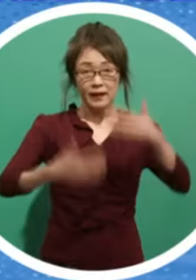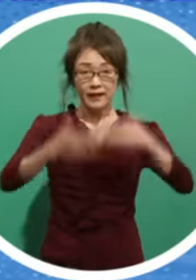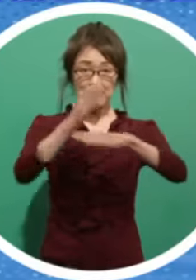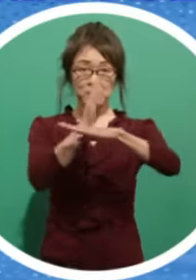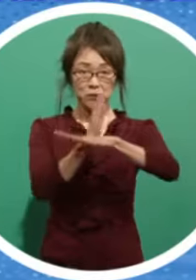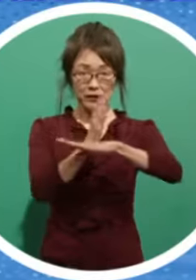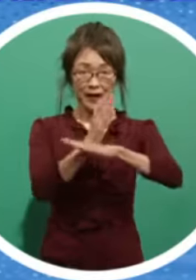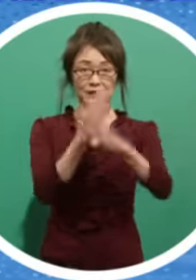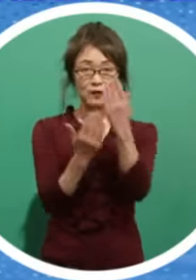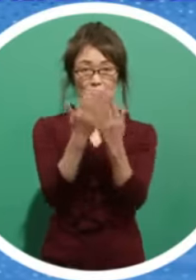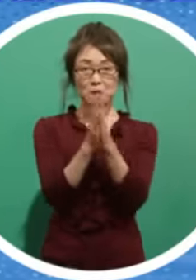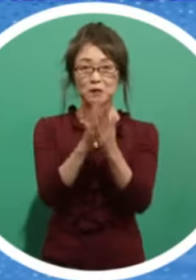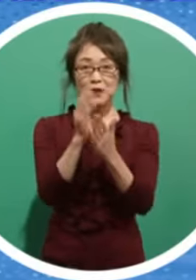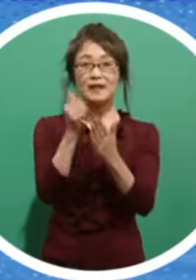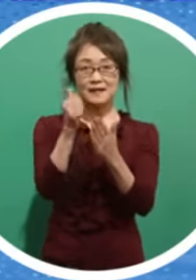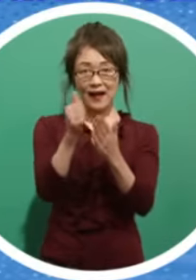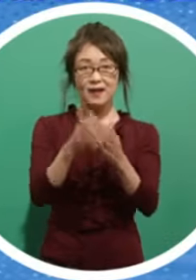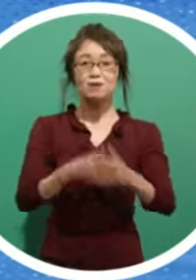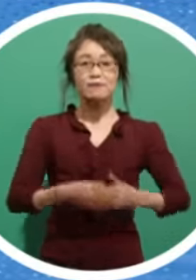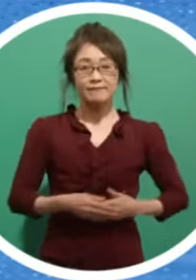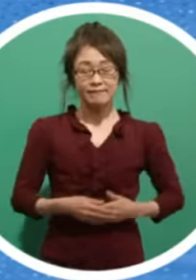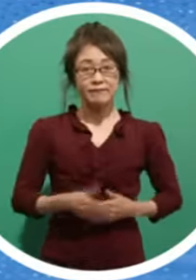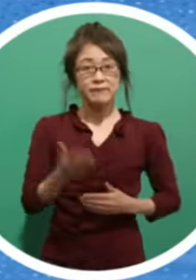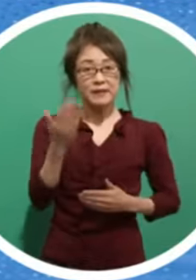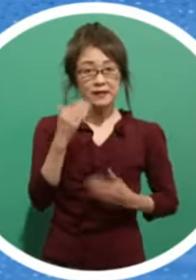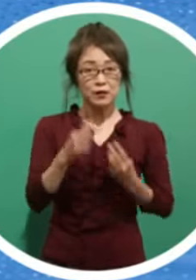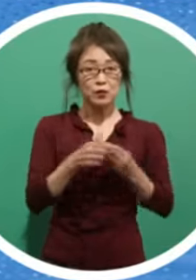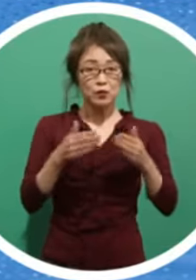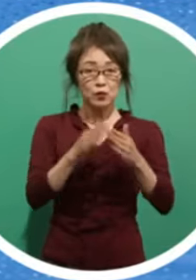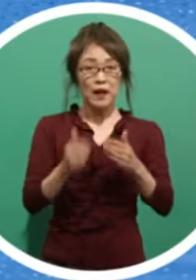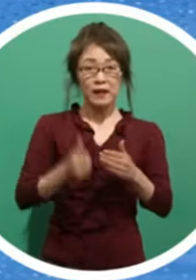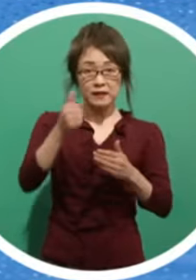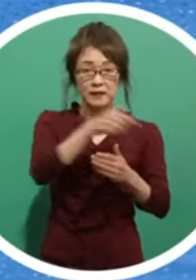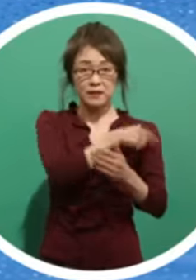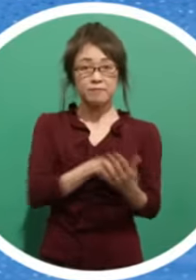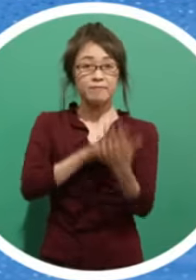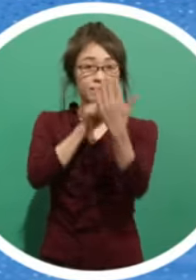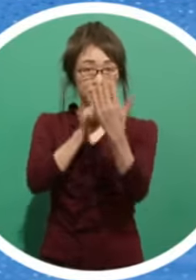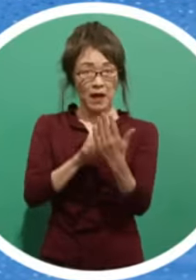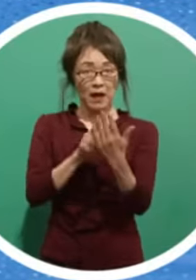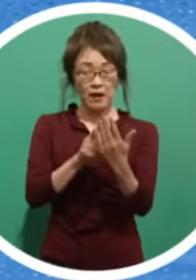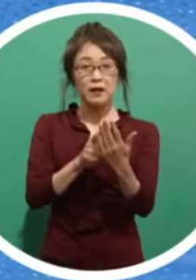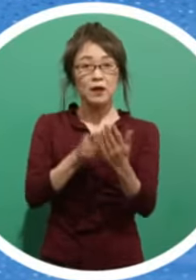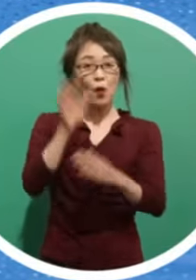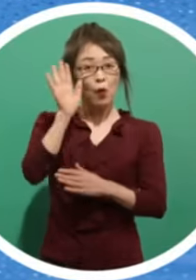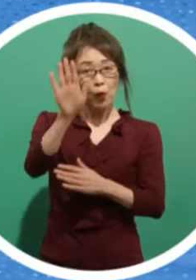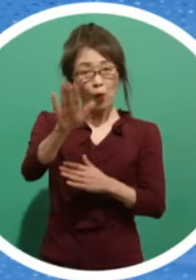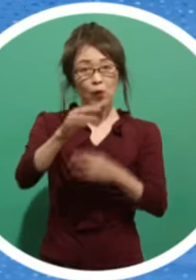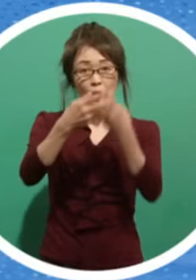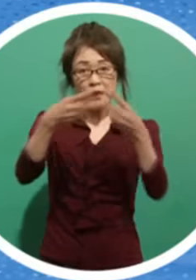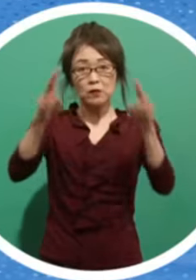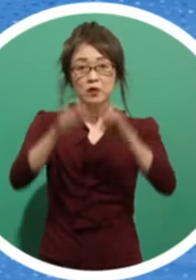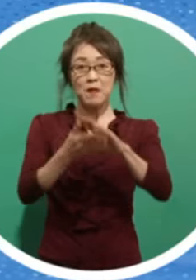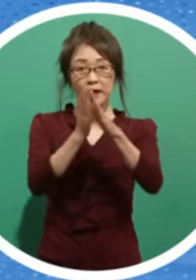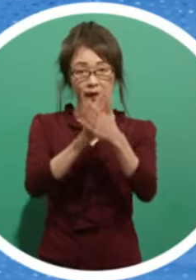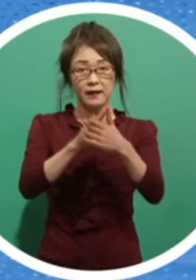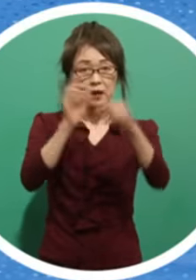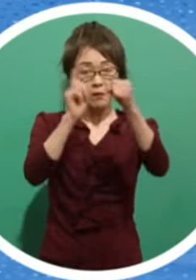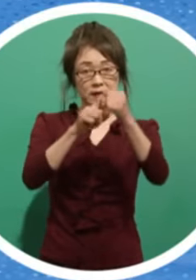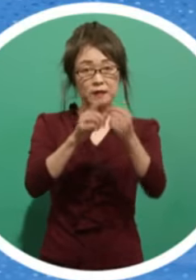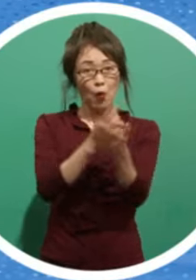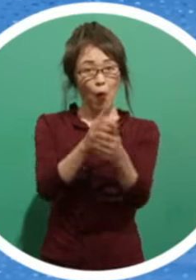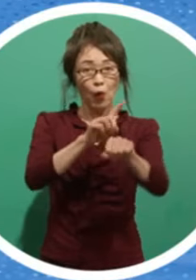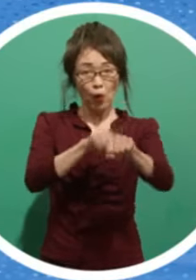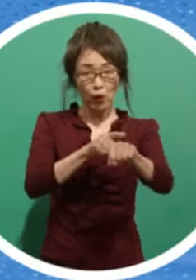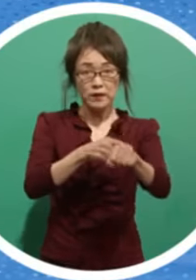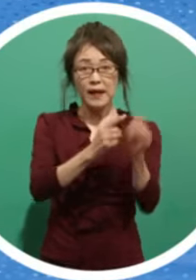発見 TV プラス、どうも森本健太です。先日湯崎知事が会見を開いて、今後広島県が目指す大きな方向